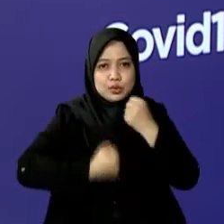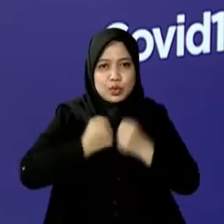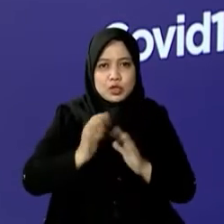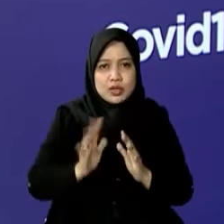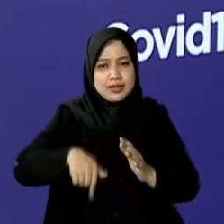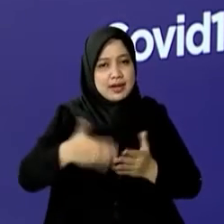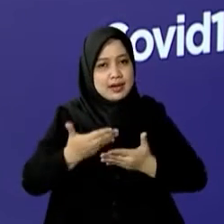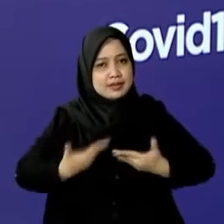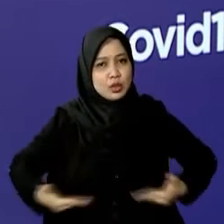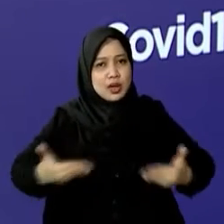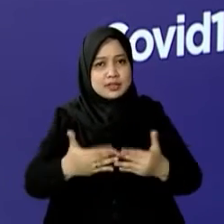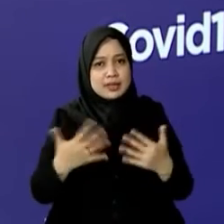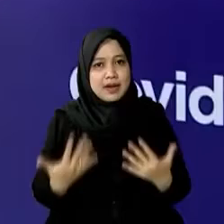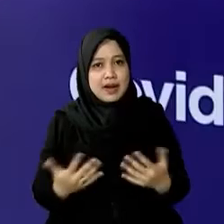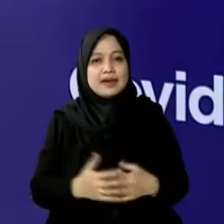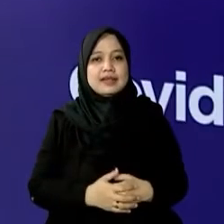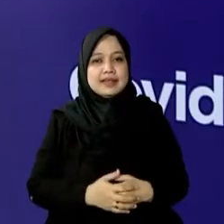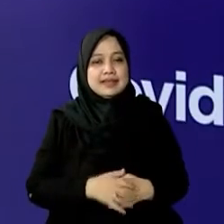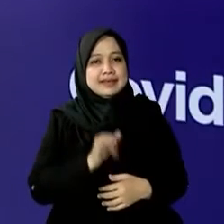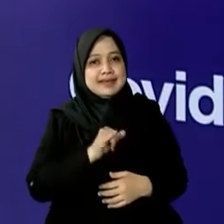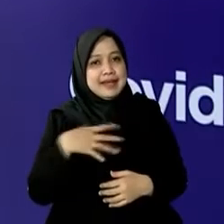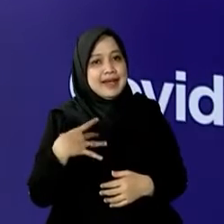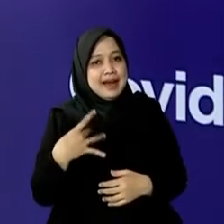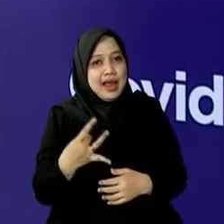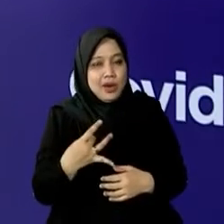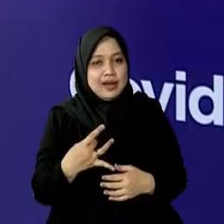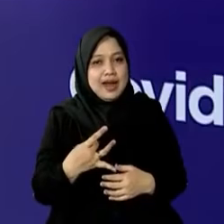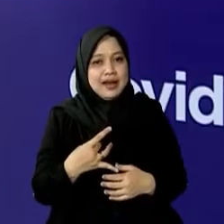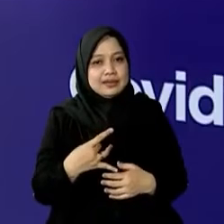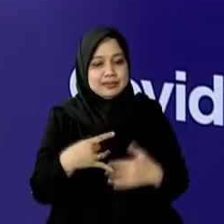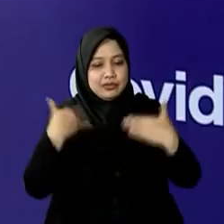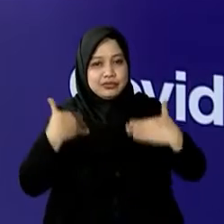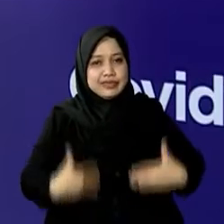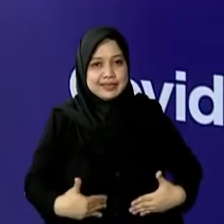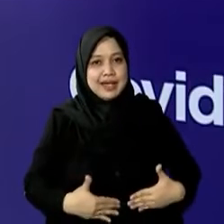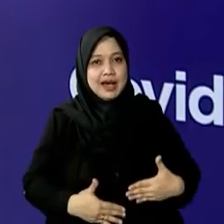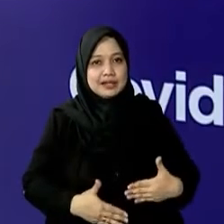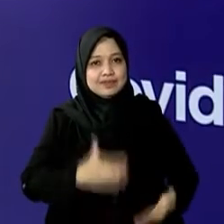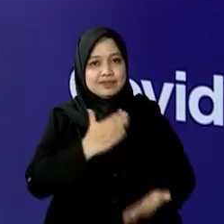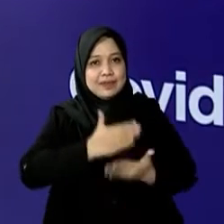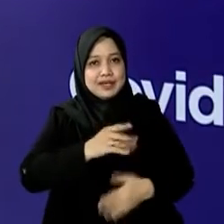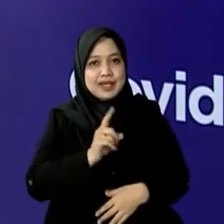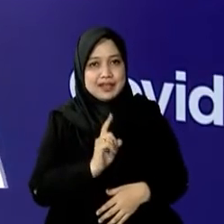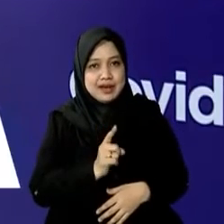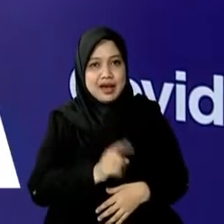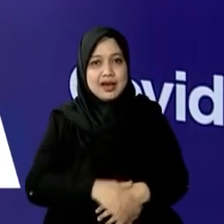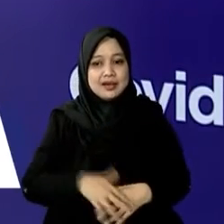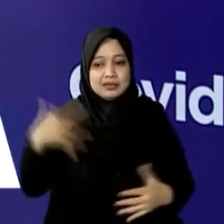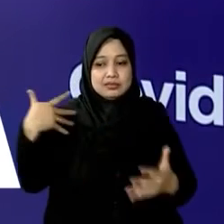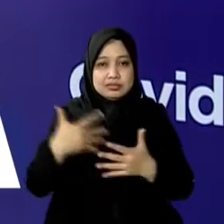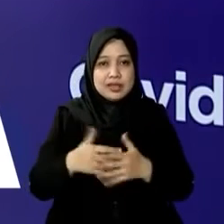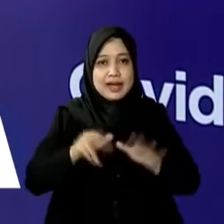sekarang tentu yang kita juga punya kapasitas secara fisik Beto dan mungkin selama delapan bulan ini Tentu juga